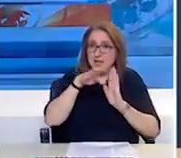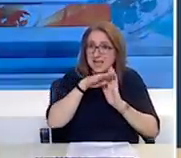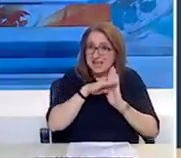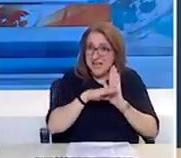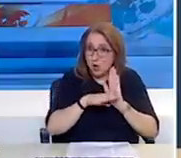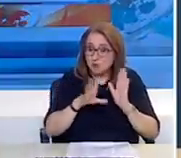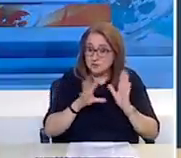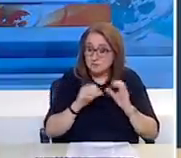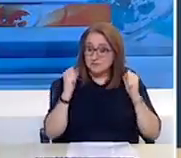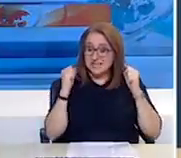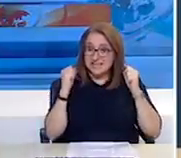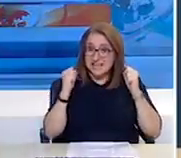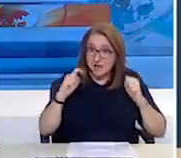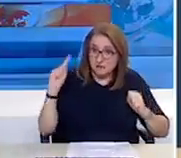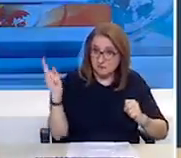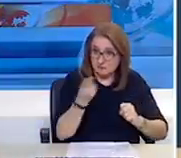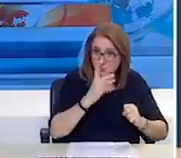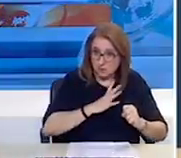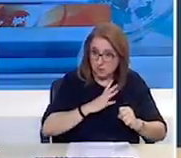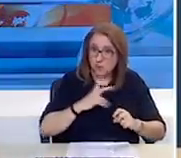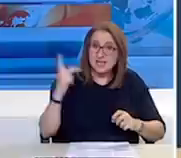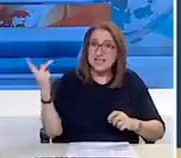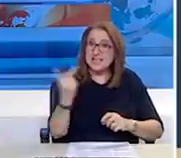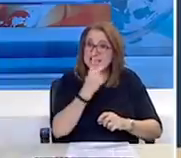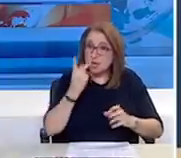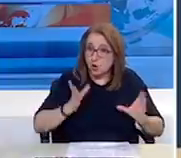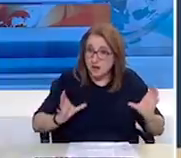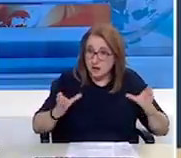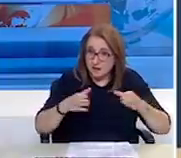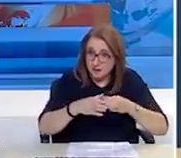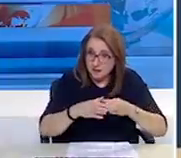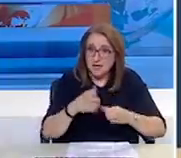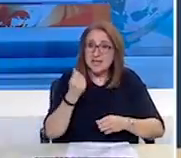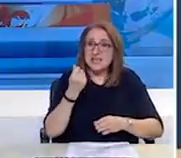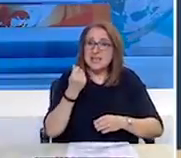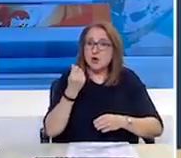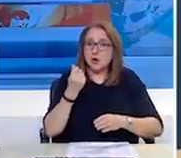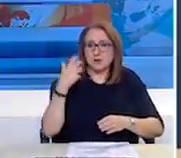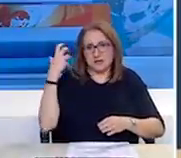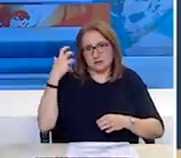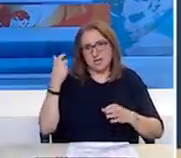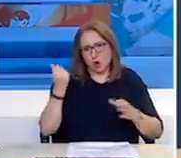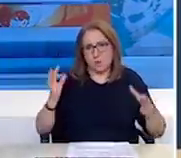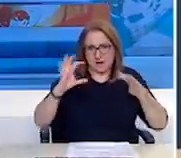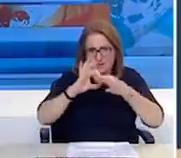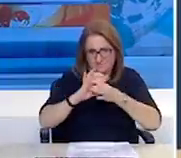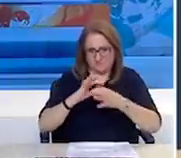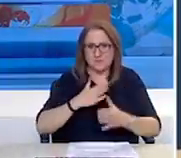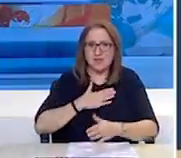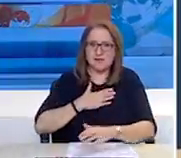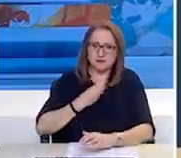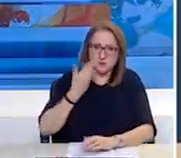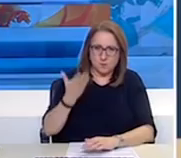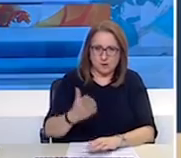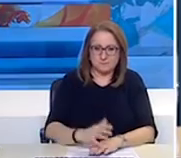της διασφάλισης της δημόσιας υγείας, της κοινωνικής συνοχής και της οικονομικής επιστήμης. Σας ευχαριστώ. Ευχαριστούμε